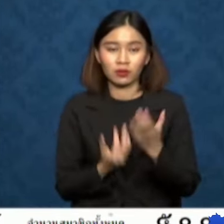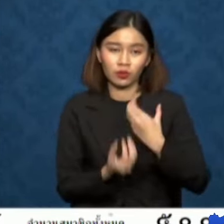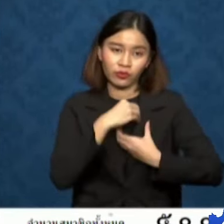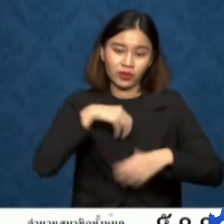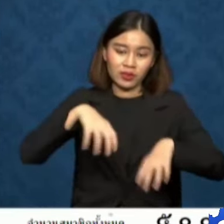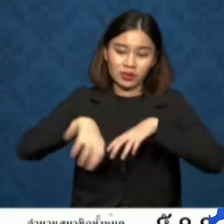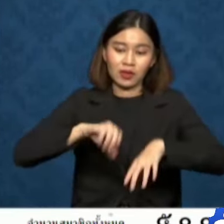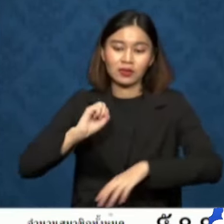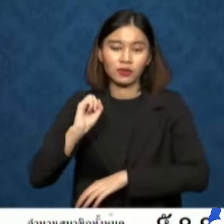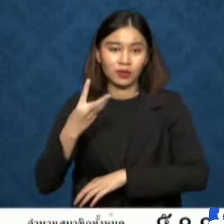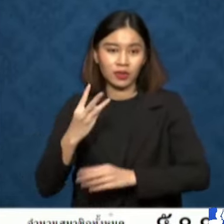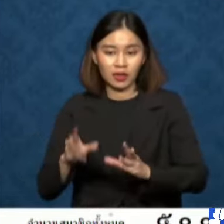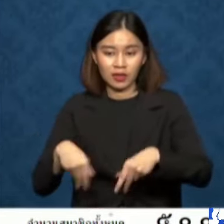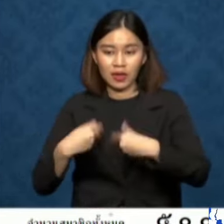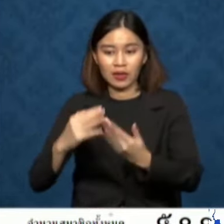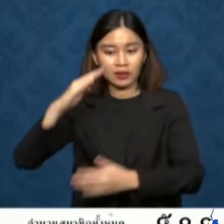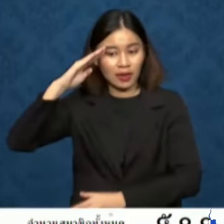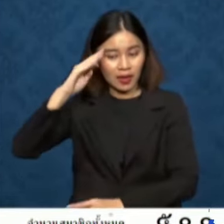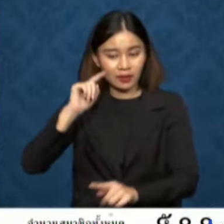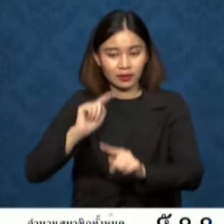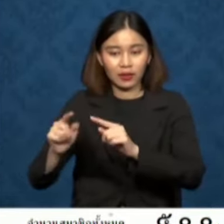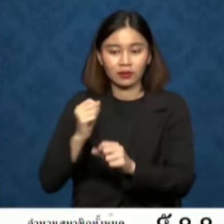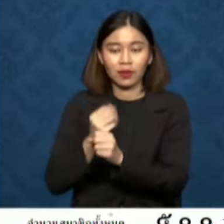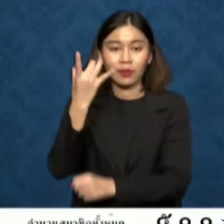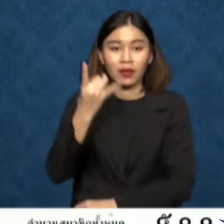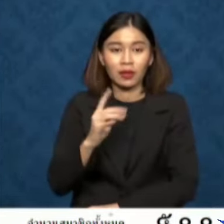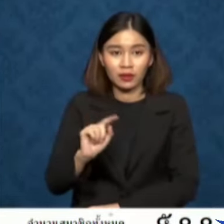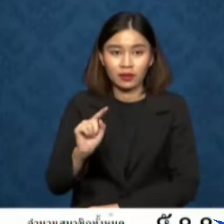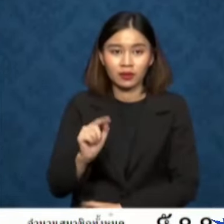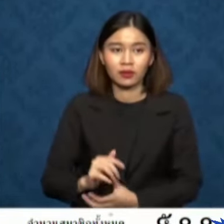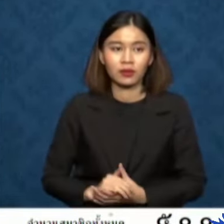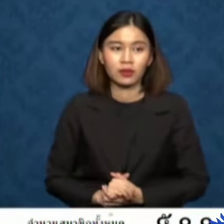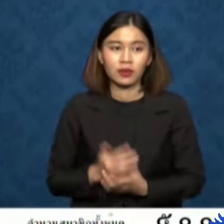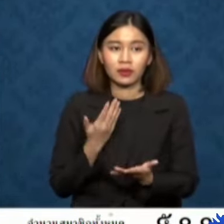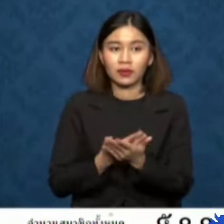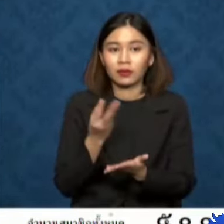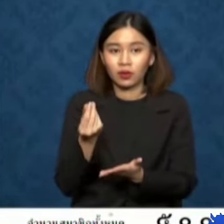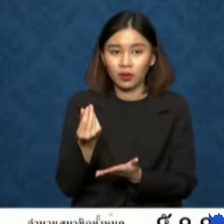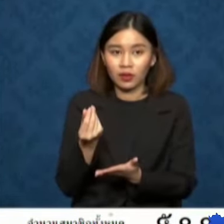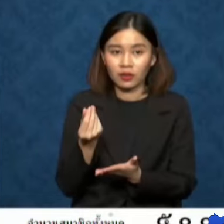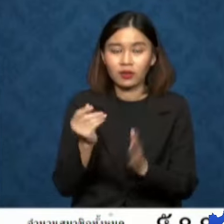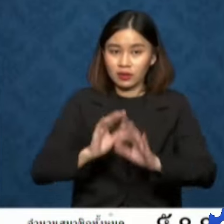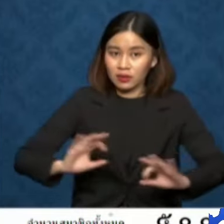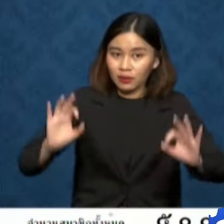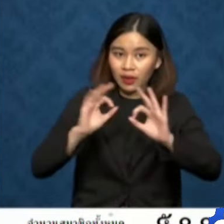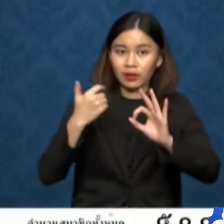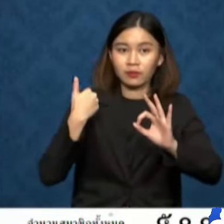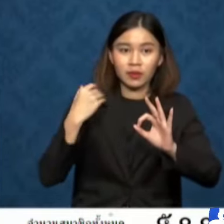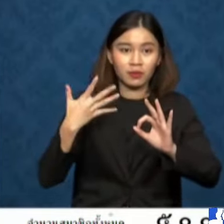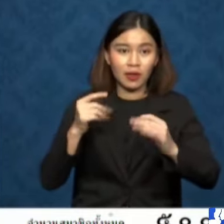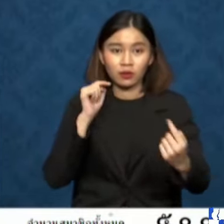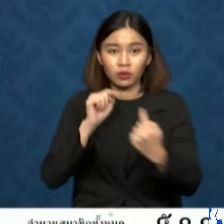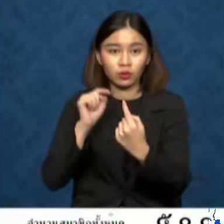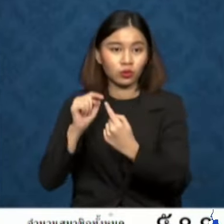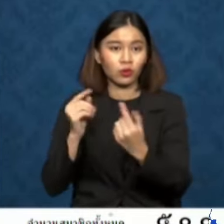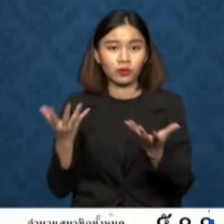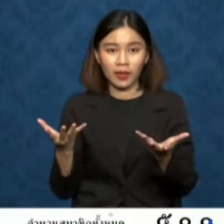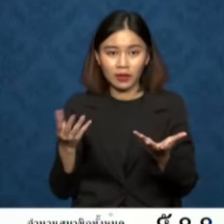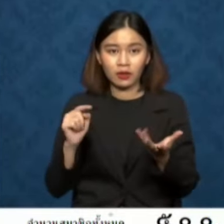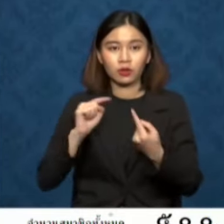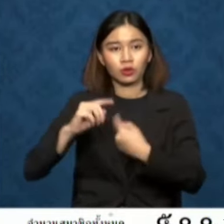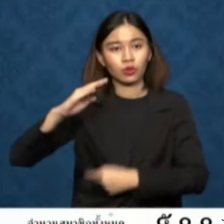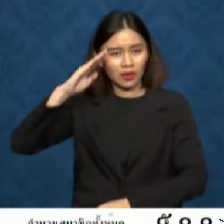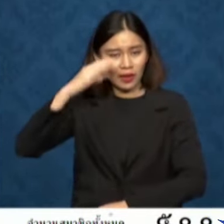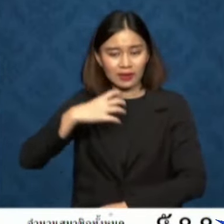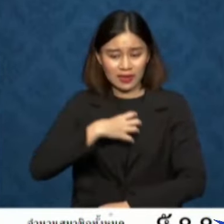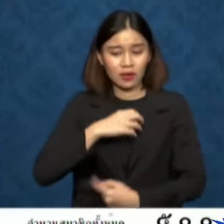จัดสวัสดิการให้กับทหารชั้นผู้น้อยไปทำอะไรเป็นเงินเท่าไหร่มีความจำเป็นหรือไม่ตรงโจทย์อย่างที่นายทหารชั้นผู้